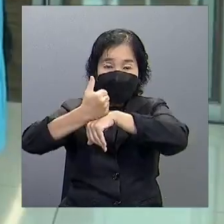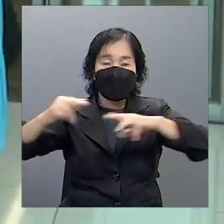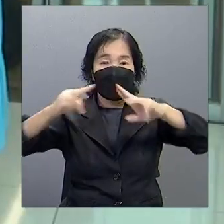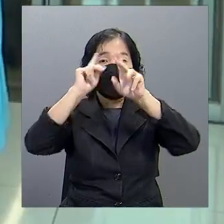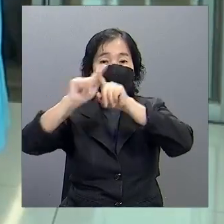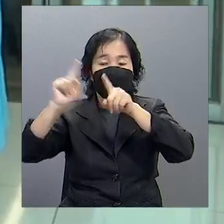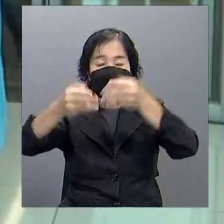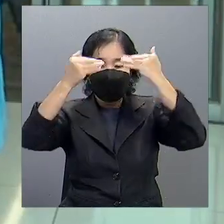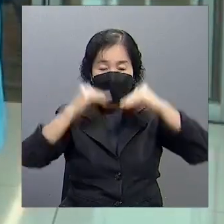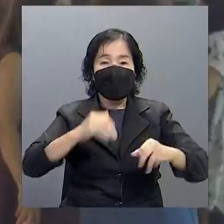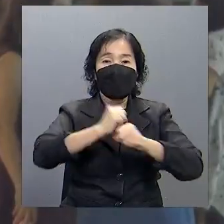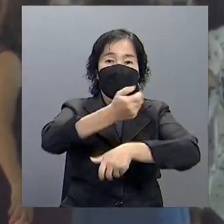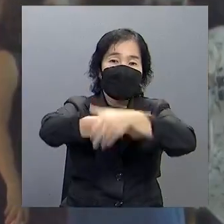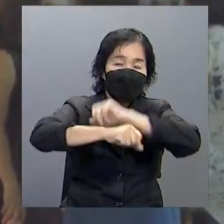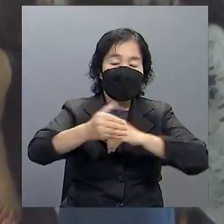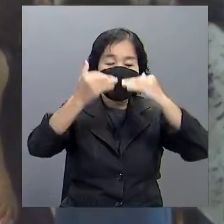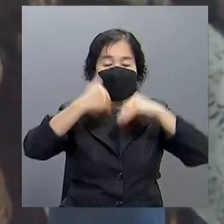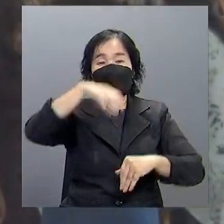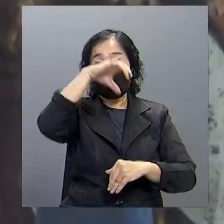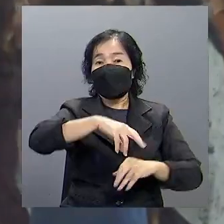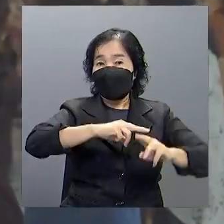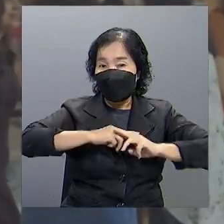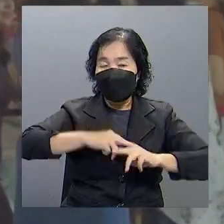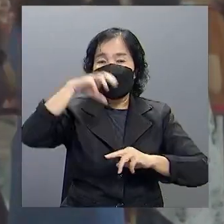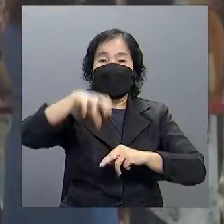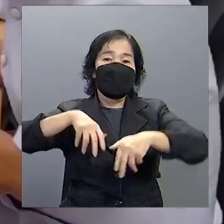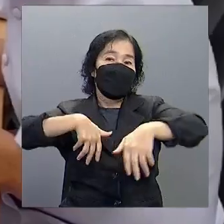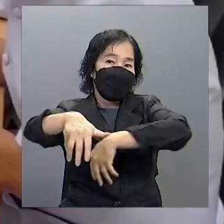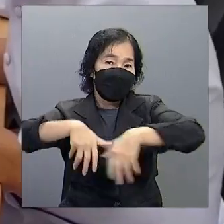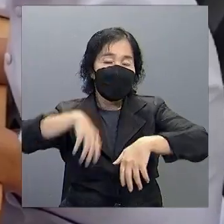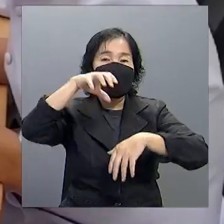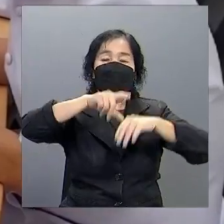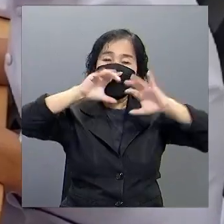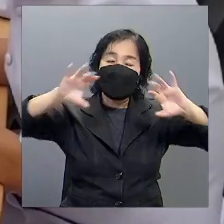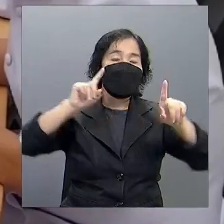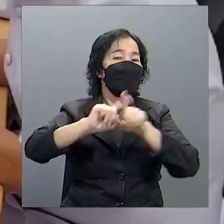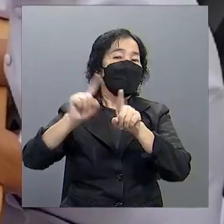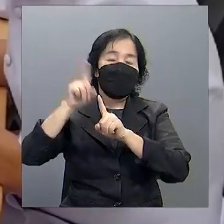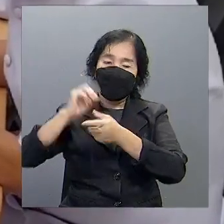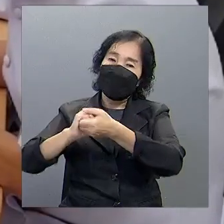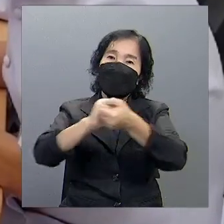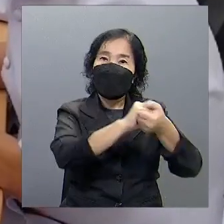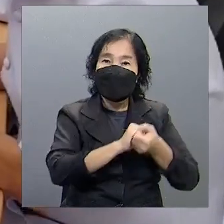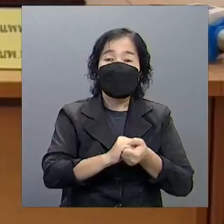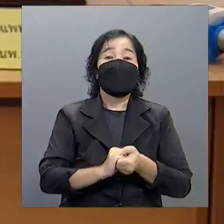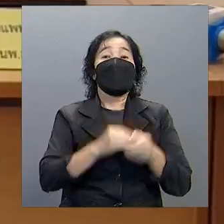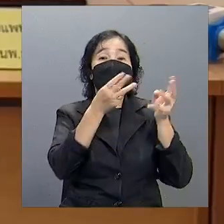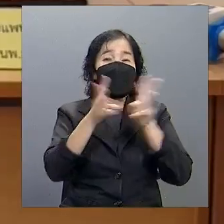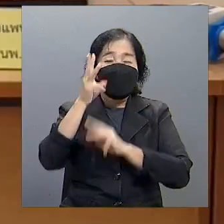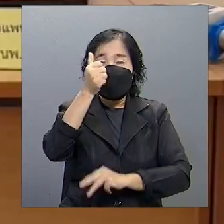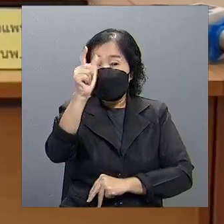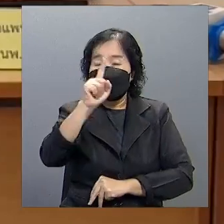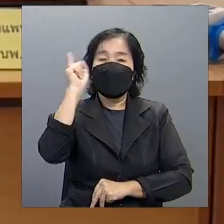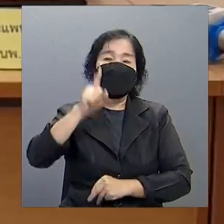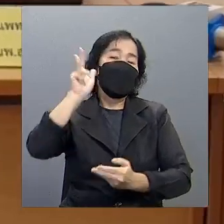การรวมถึงภาคเอกชนภาคประชาชนภาคประชาสังคมอีกด้วยรวมถึงการสื่อสารแลกเปลี่ยนข้อมูลที่ถูกต้องครบถ้